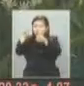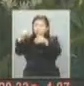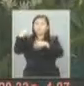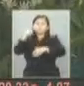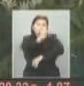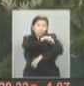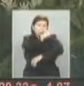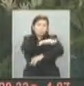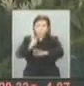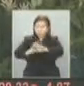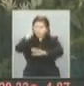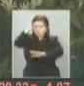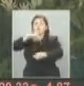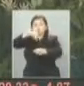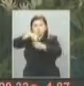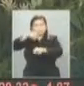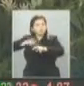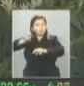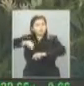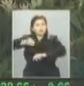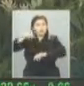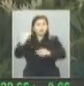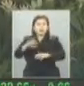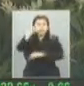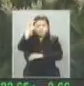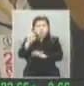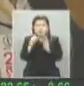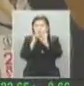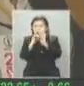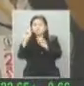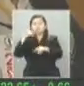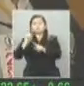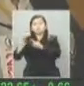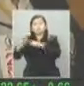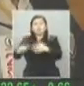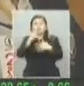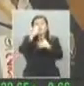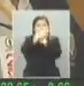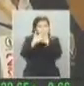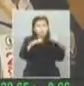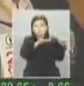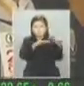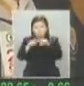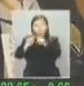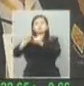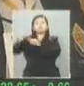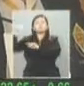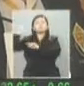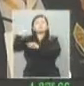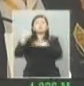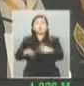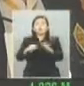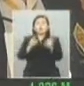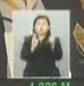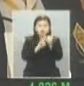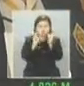ลอด24ชั่วโมงรวมทั้งสำรองยาเวชภัณฑ์และเลือดเอาไว้แล้วขณะที่นายเจริญรัตน์ชูติการปลัดกรุงเทพมห